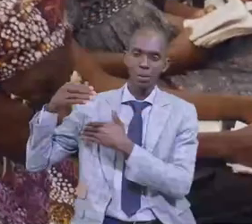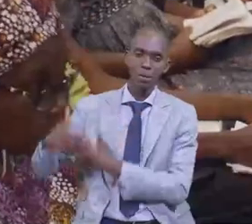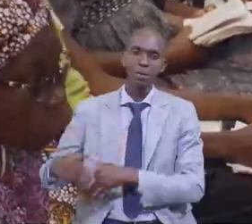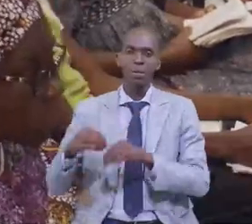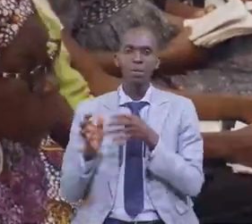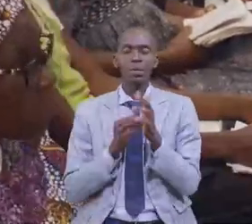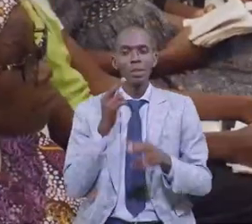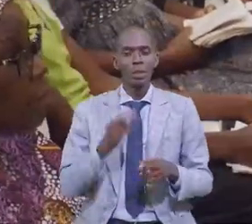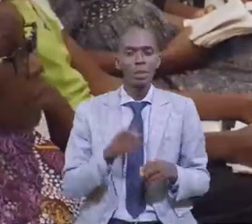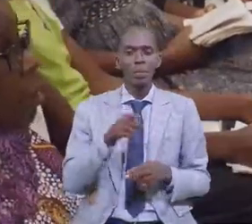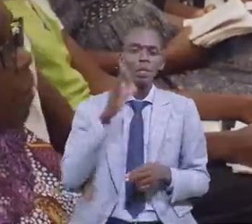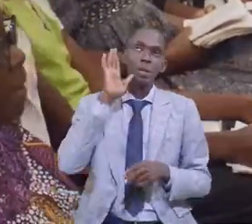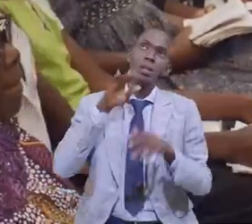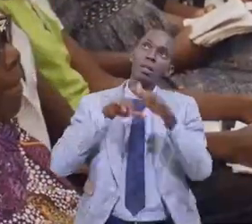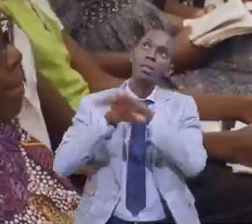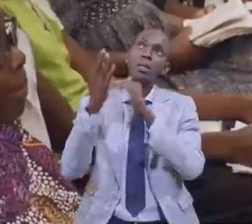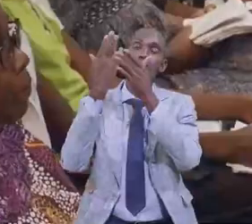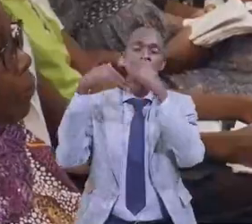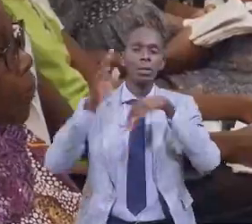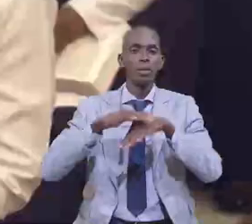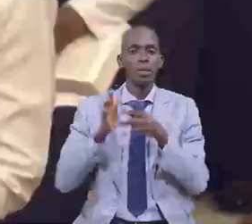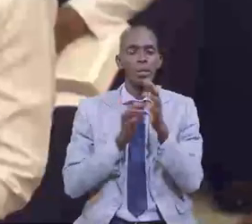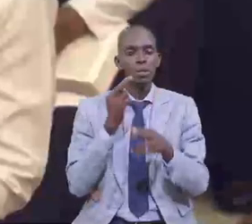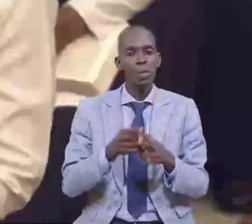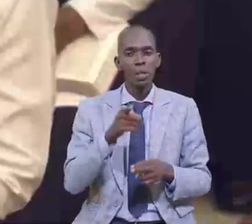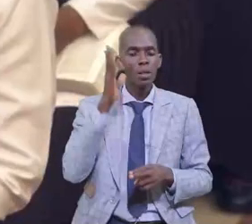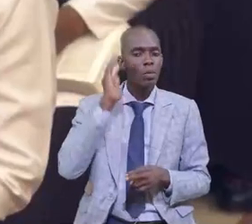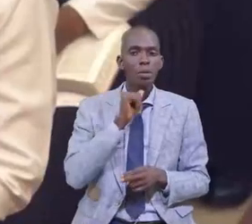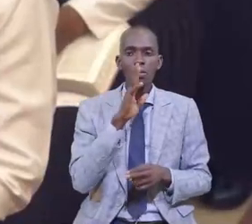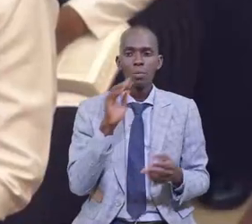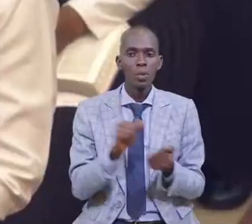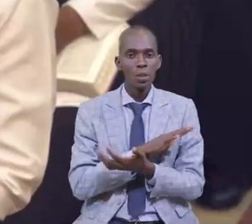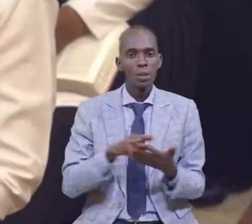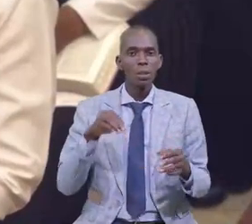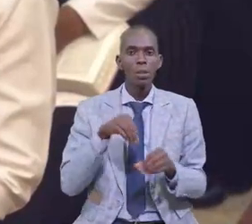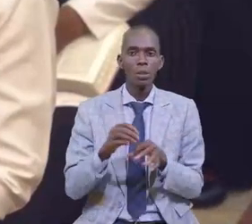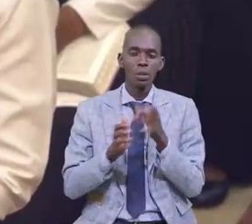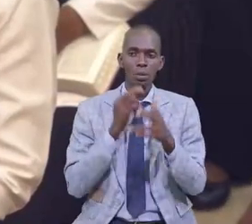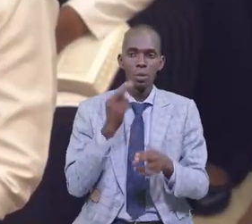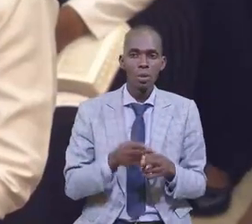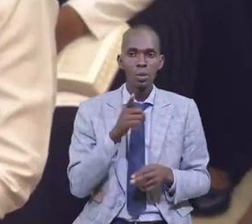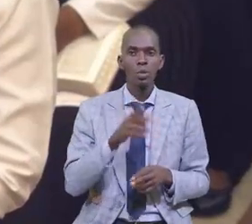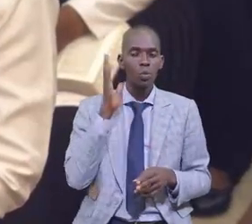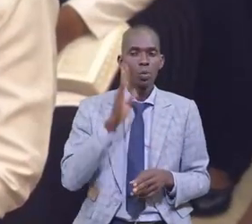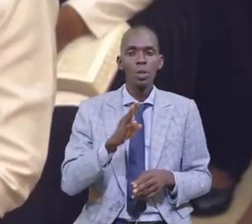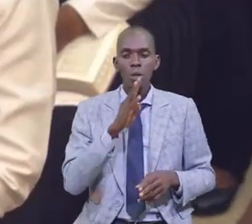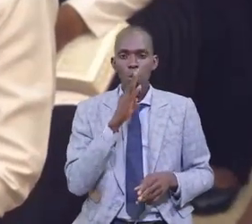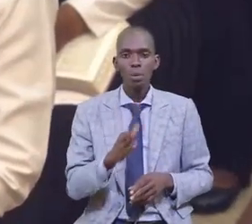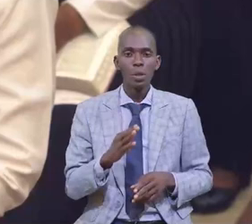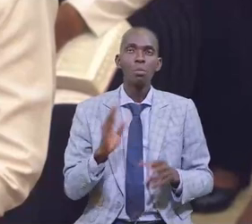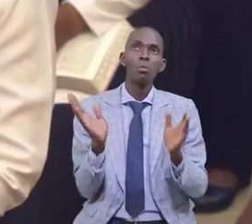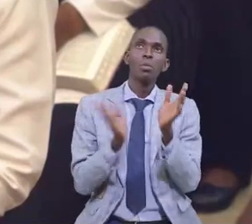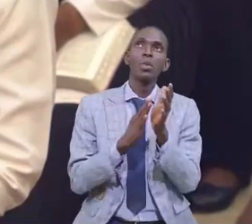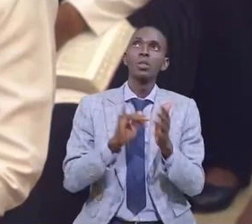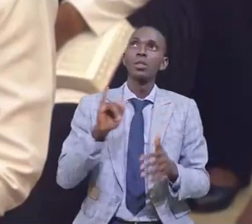côté. Vous irez au ciel. Vous n'allez pas périr. Amen. Vous serez conscient. Vous allez louer